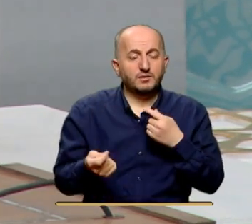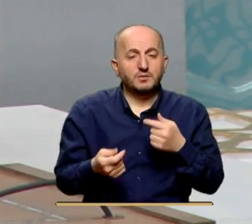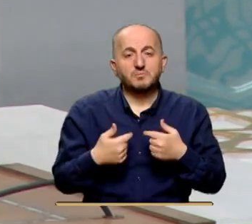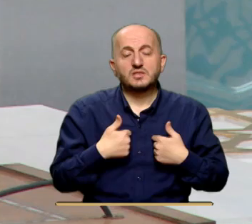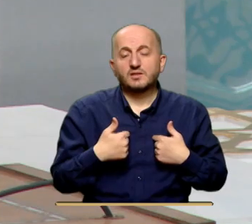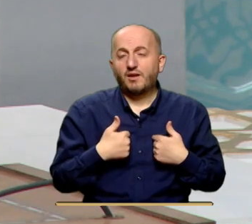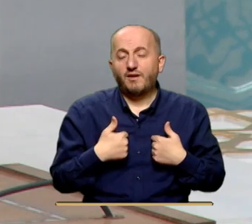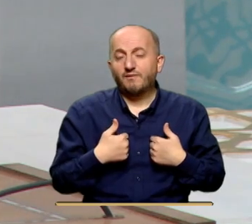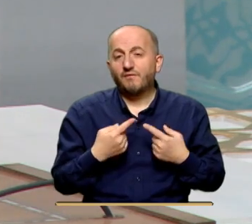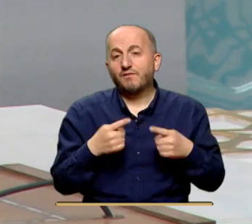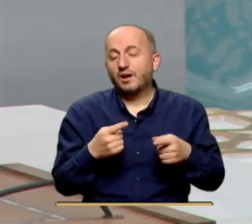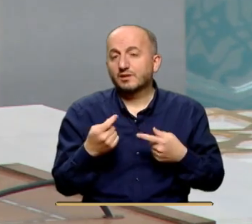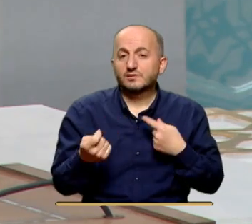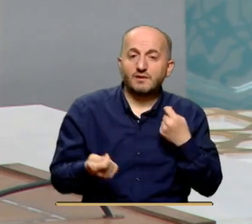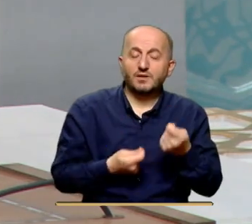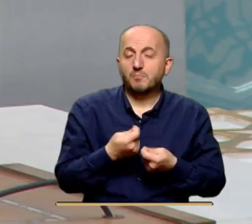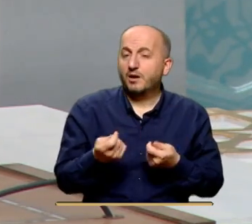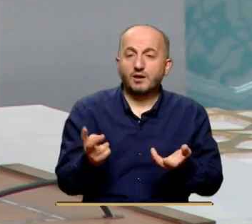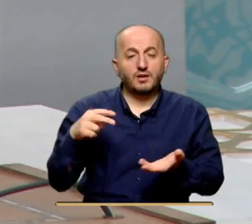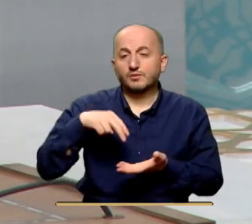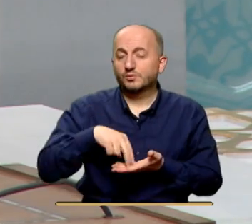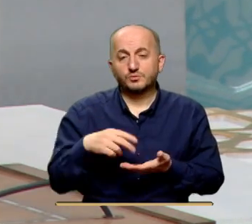bize farklı davranmaya kalkıyorsun.